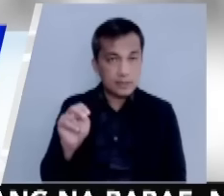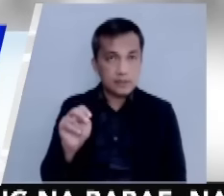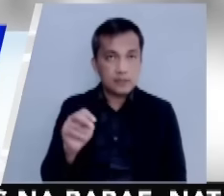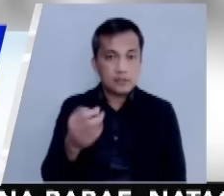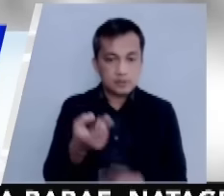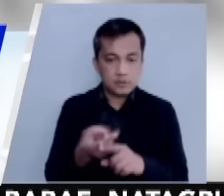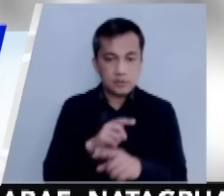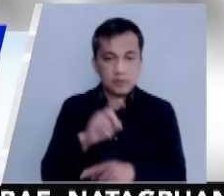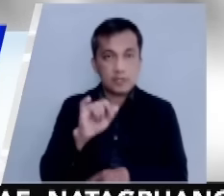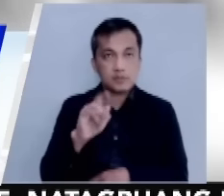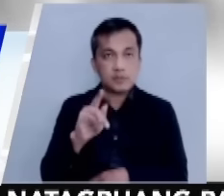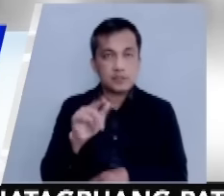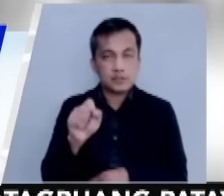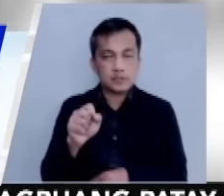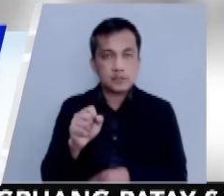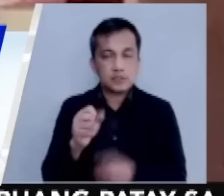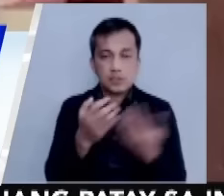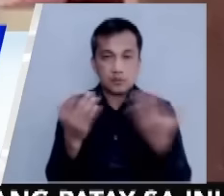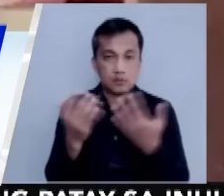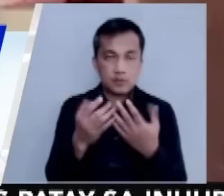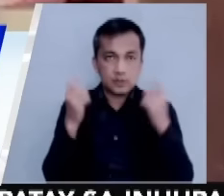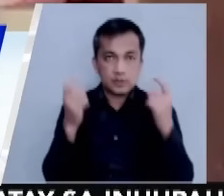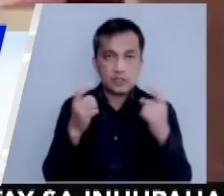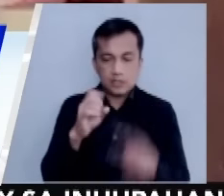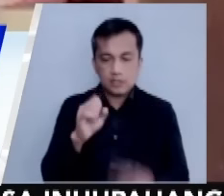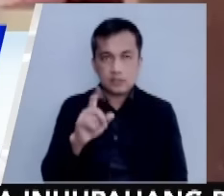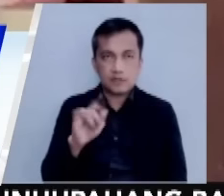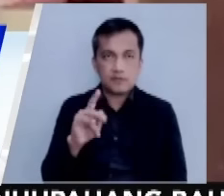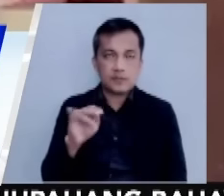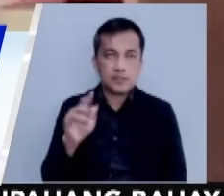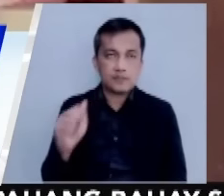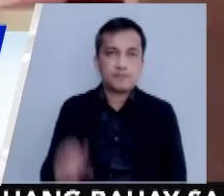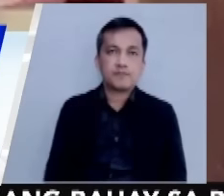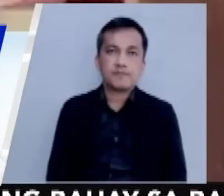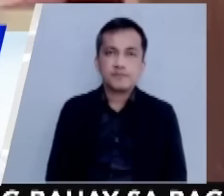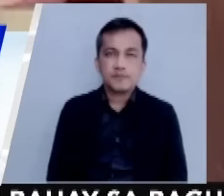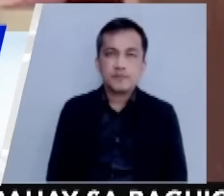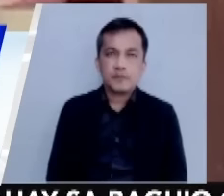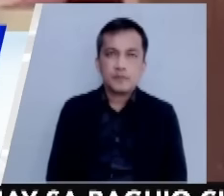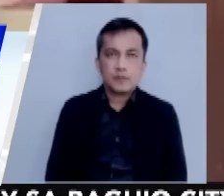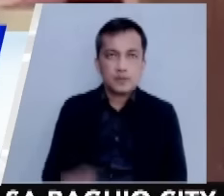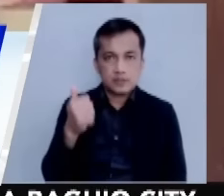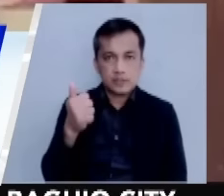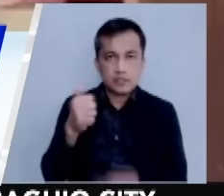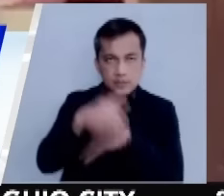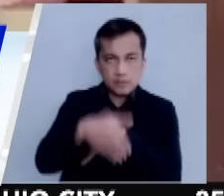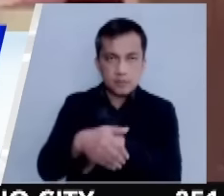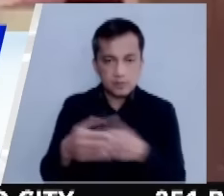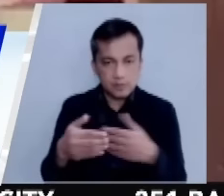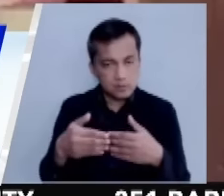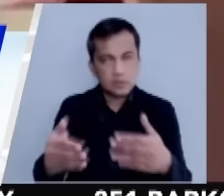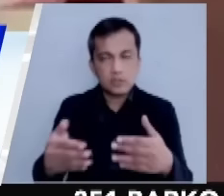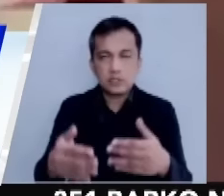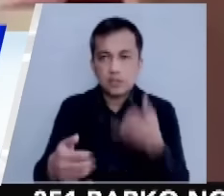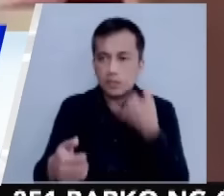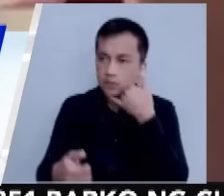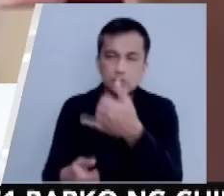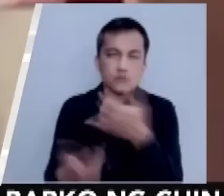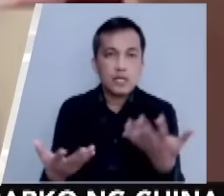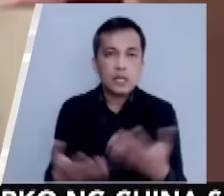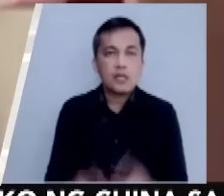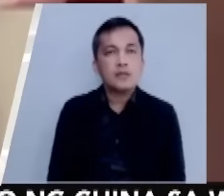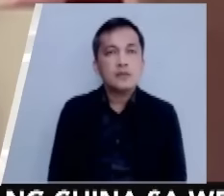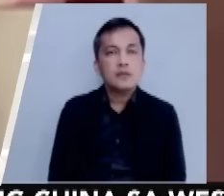Jasmines sa birthday celebration ni Salaveria. From 10 p.m. onwards, hindi na niya makontakt si James.